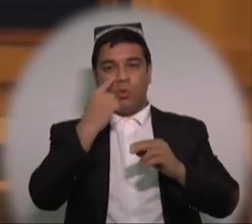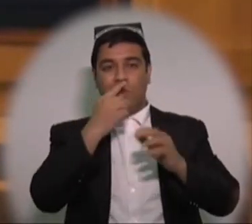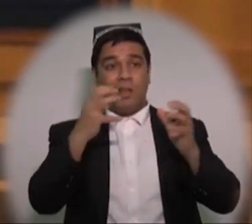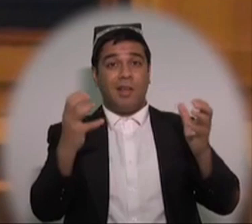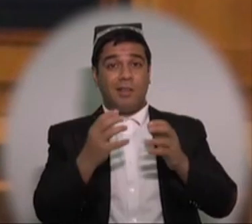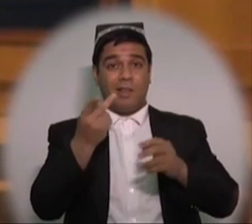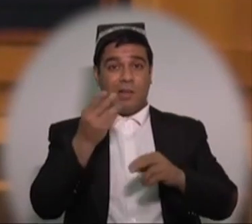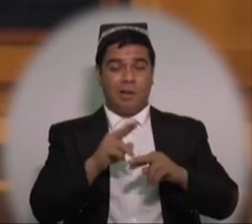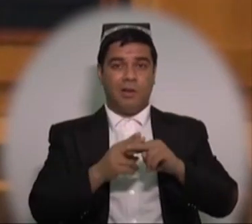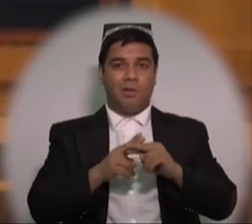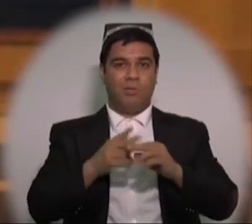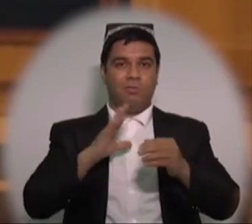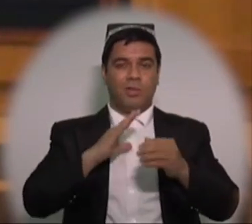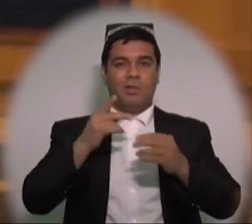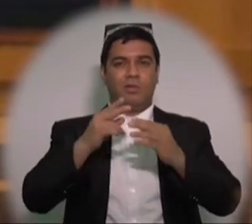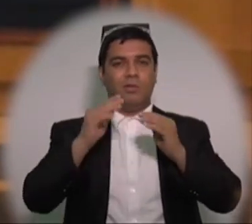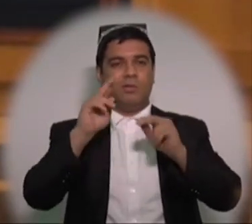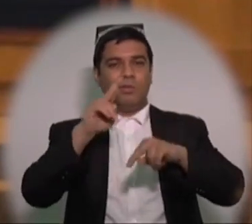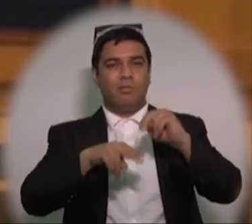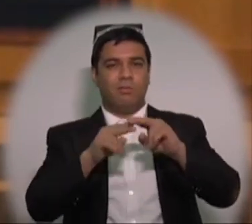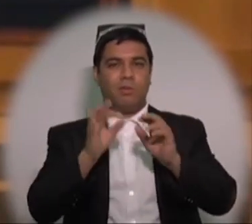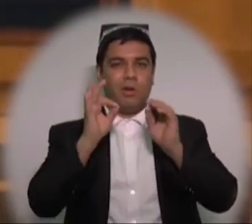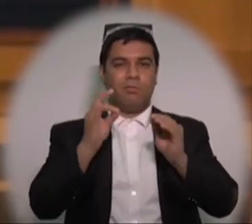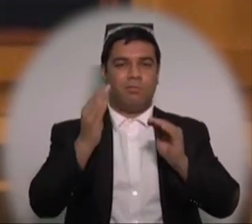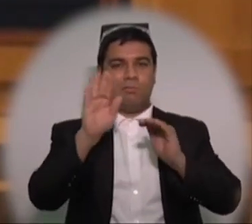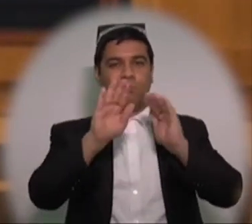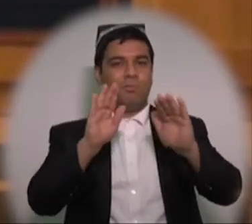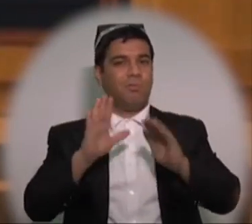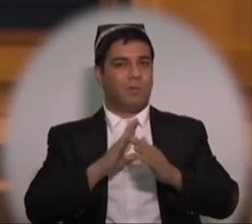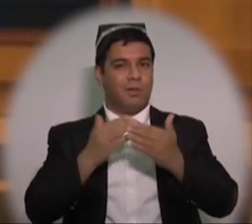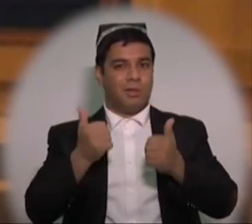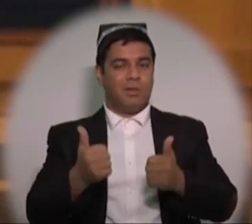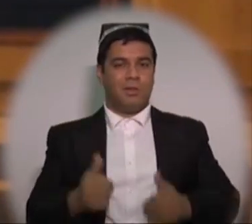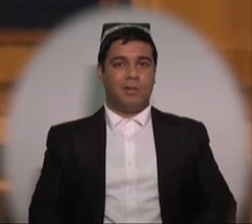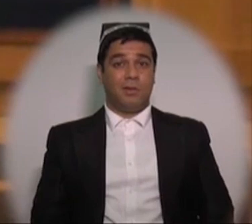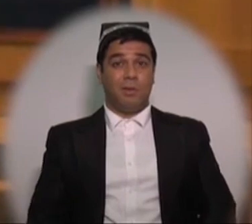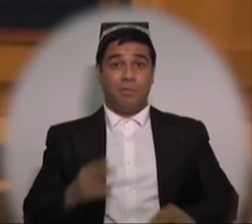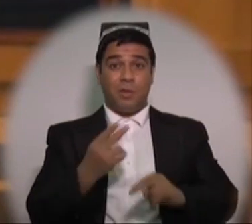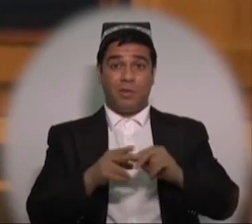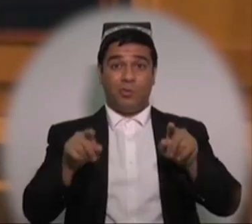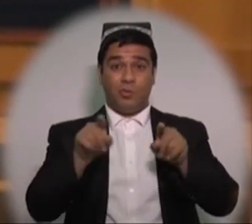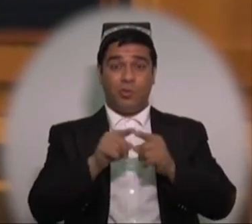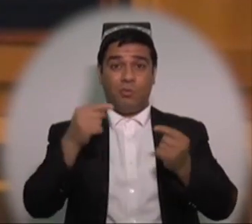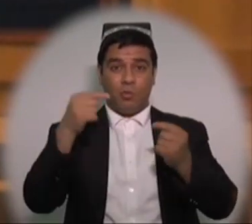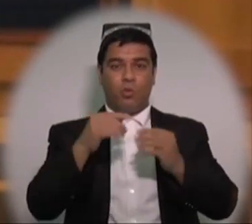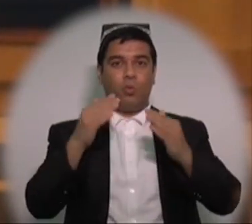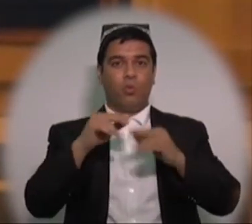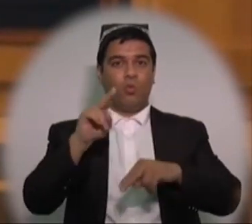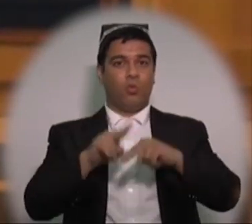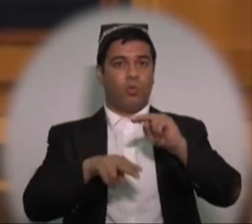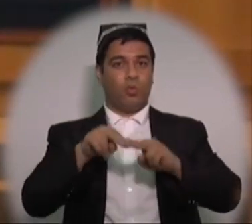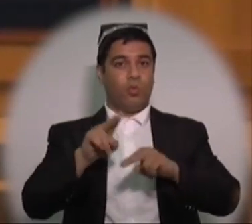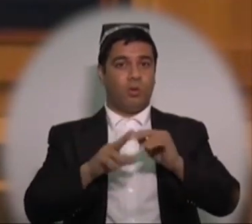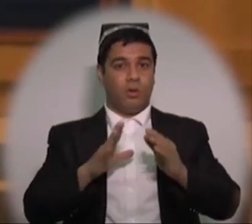kabi oliy maqom qadriyatlar o'zini soyasini solib turgan. Mana shunga moslab uylar